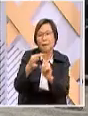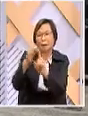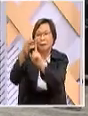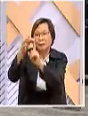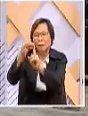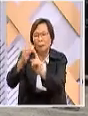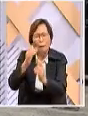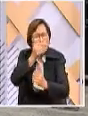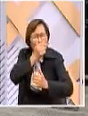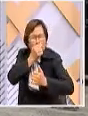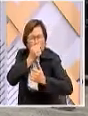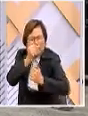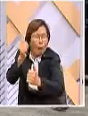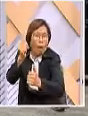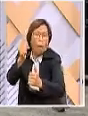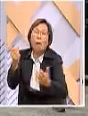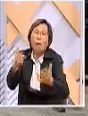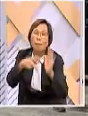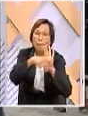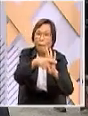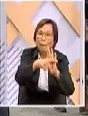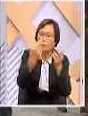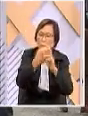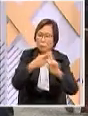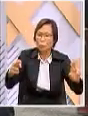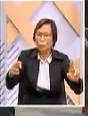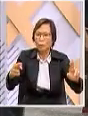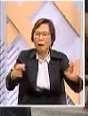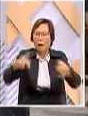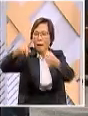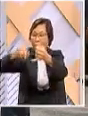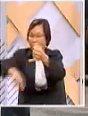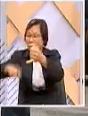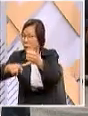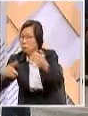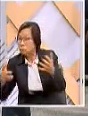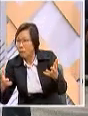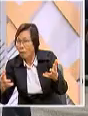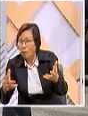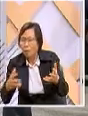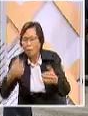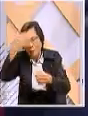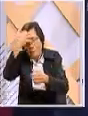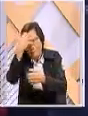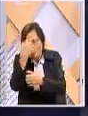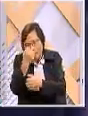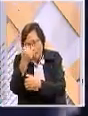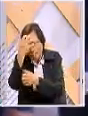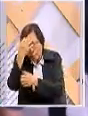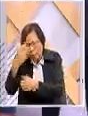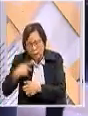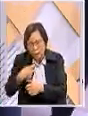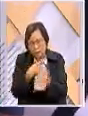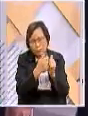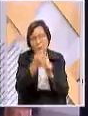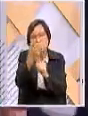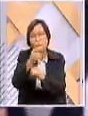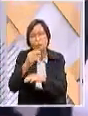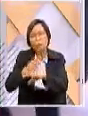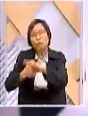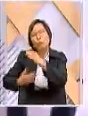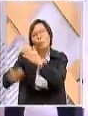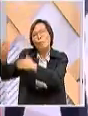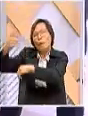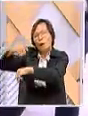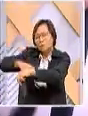yang paling menariknya, pameran yang disediakan di sudut yang terakhir adalah memori. Memori kita bersama dengan RTM suatu kita